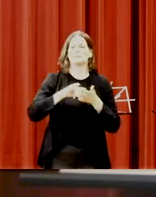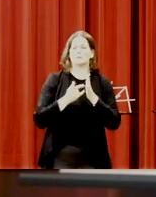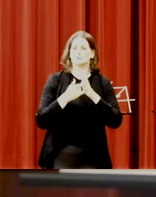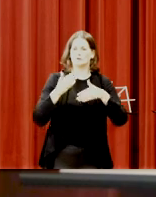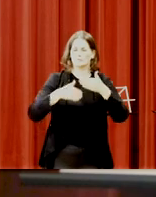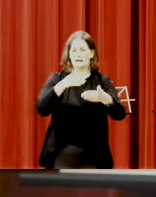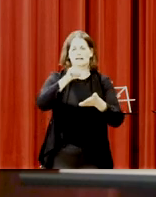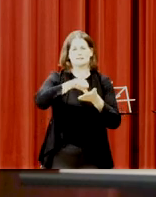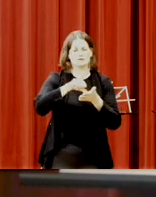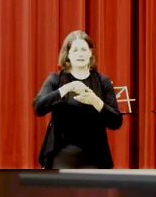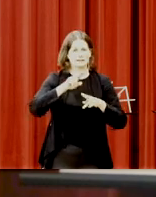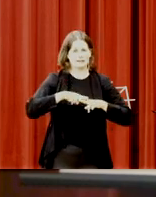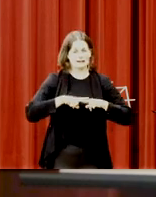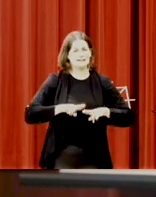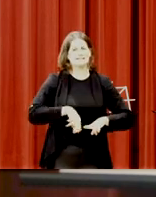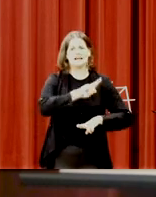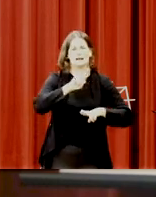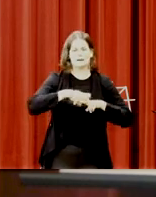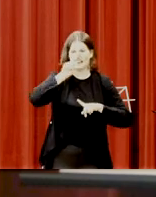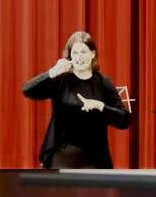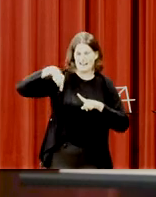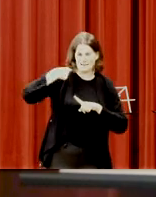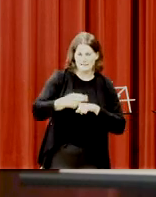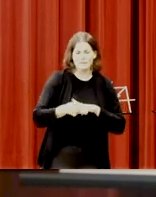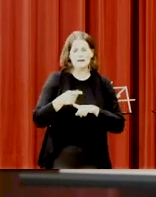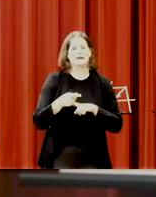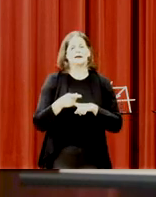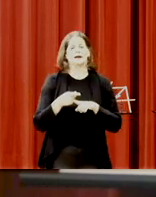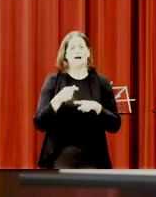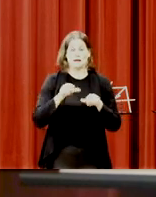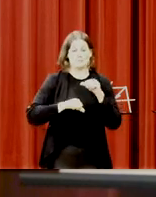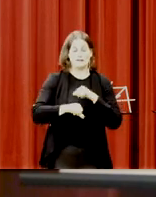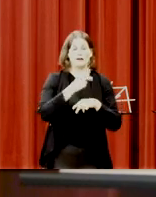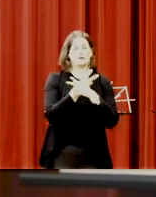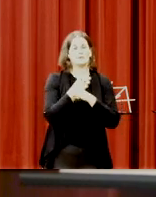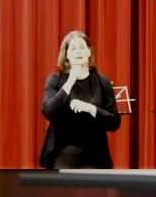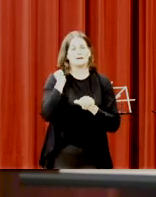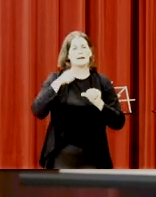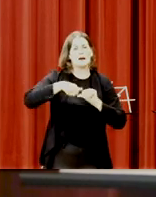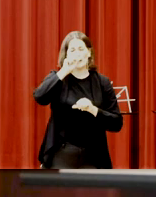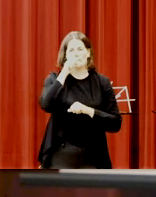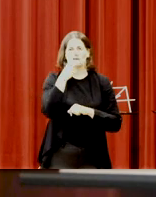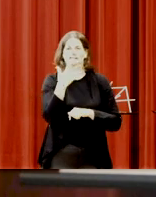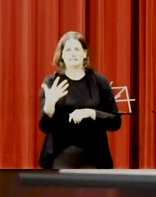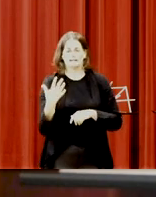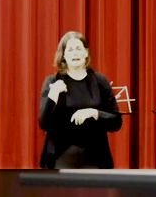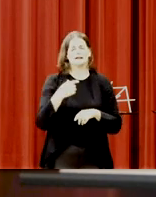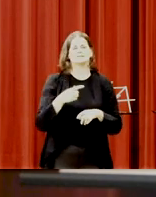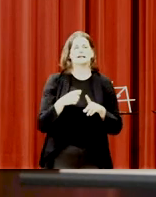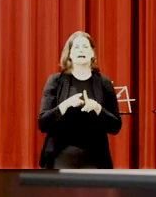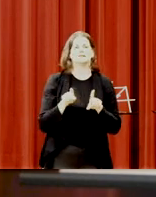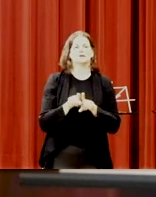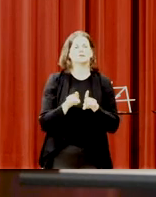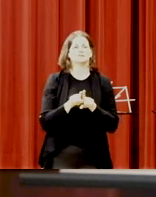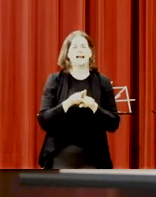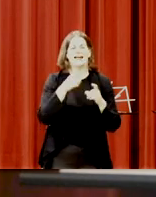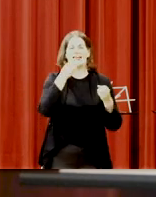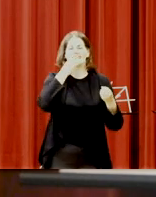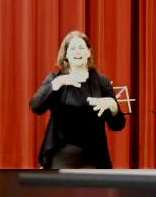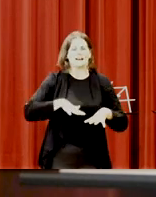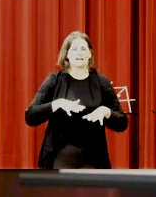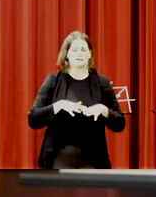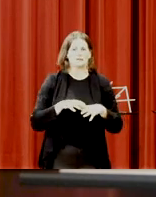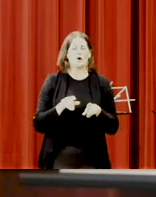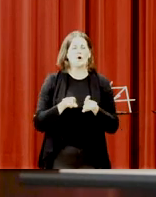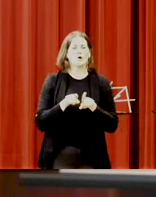declaració universal com a patrimoni de la UNESCO, també altres efemèrides com els 90 anys de la visita de Lorca a Tarragona, i tenim